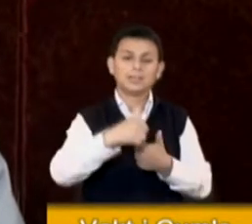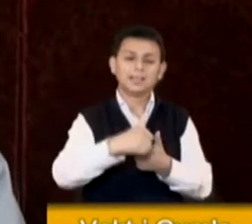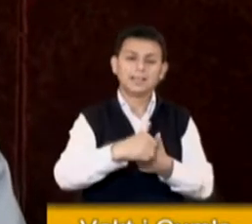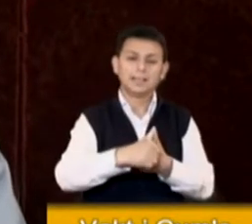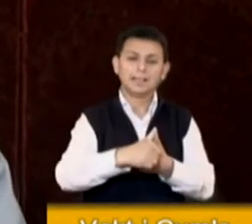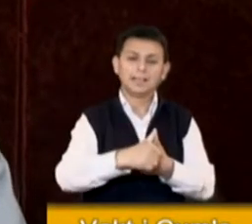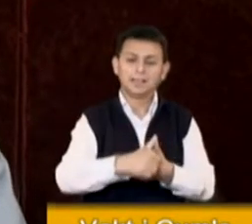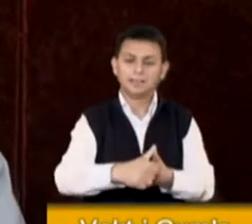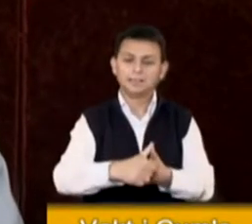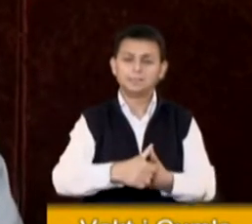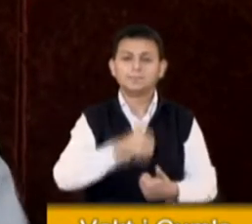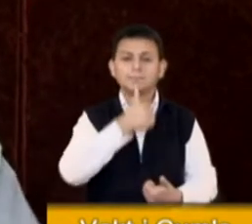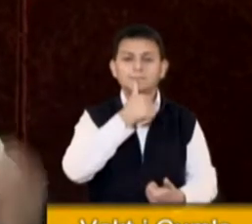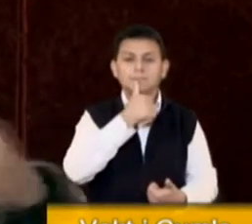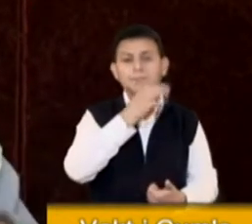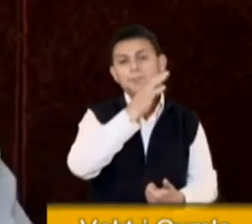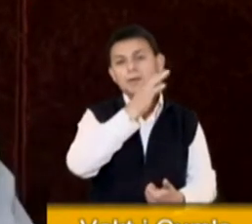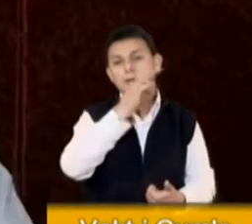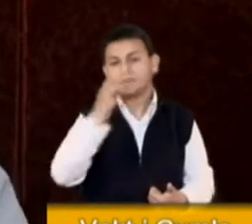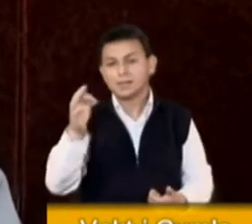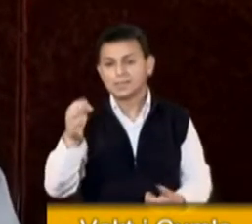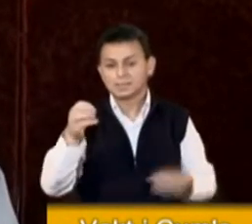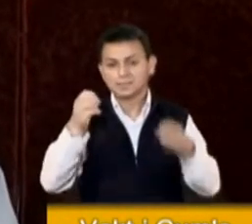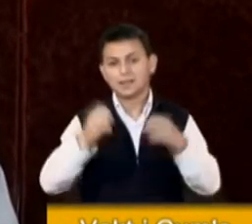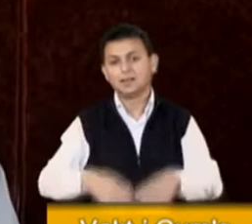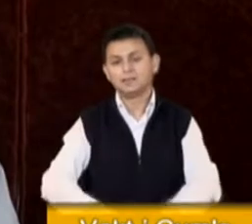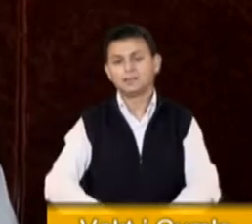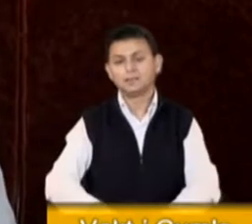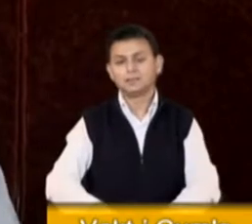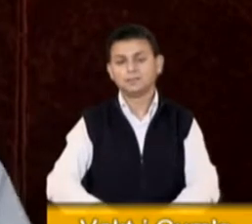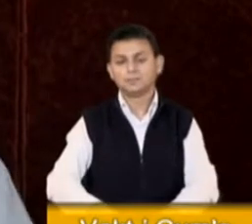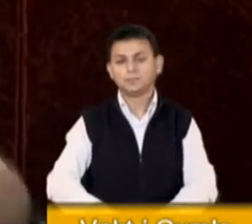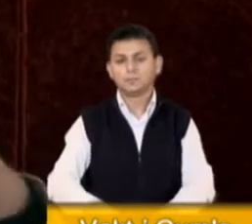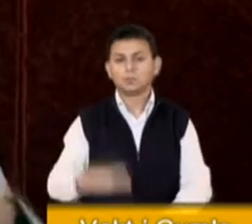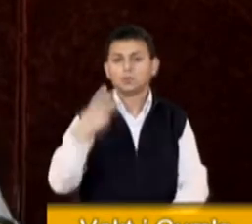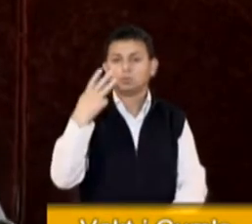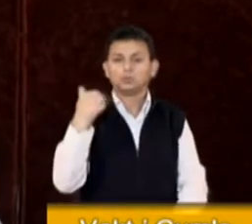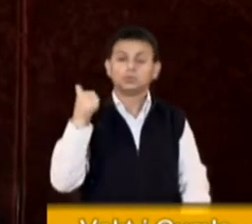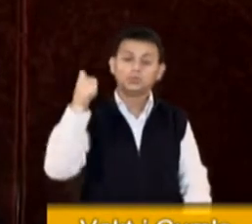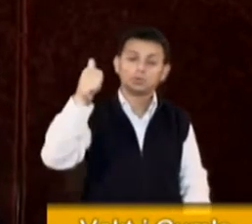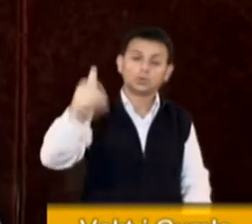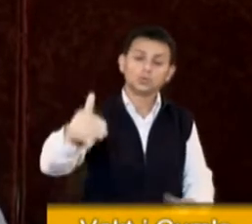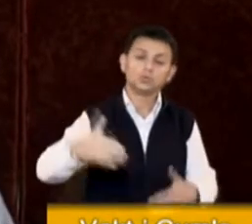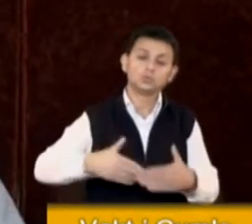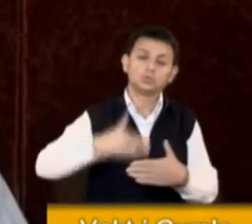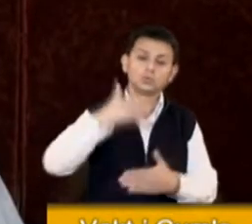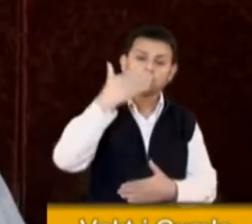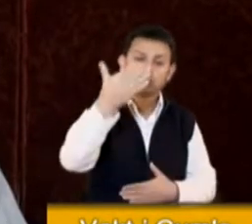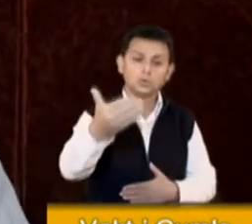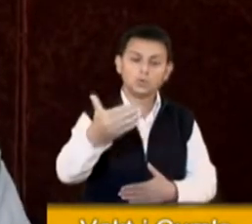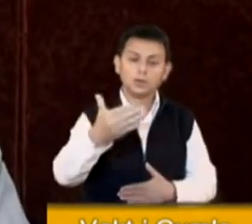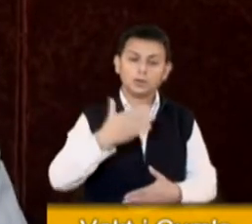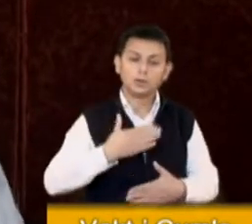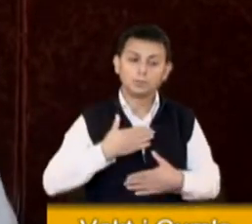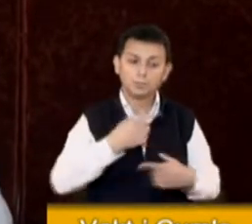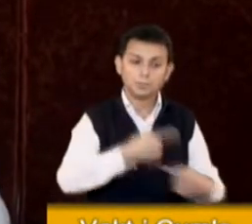Aleyhisselatü Vesselam diyor, bu yetimlerden birisi de Abdullah bin Cafer, üç gün sonra bize geldi.